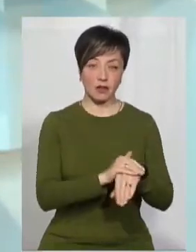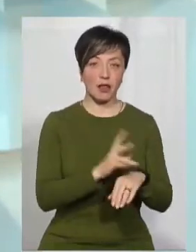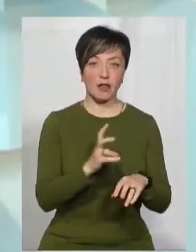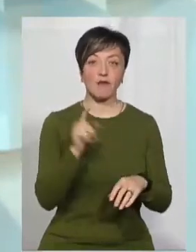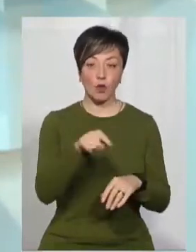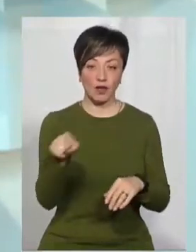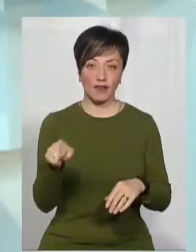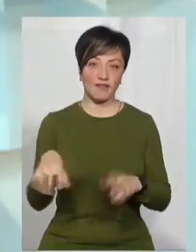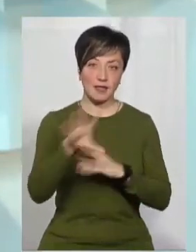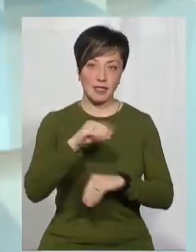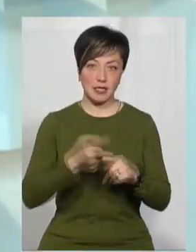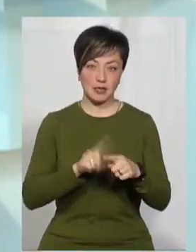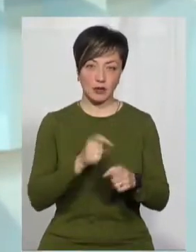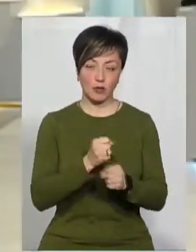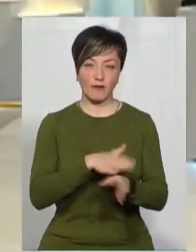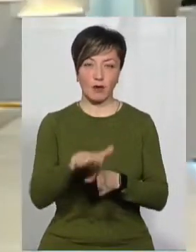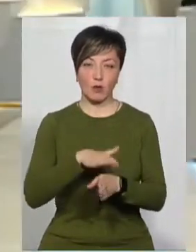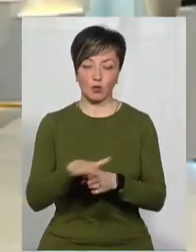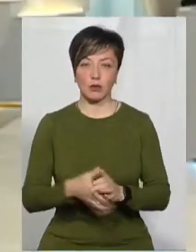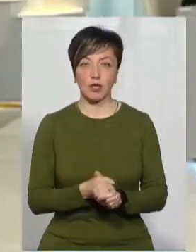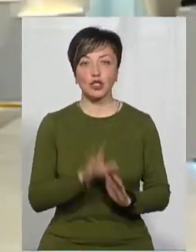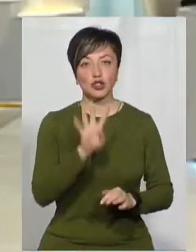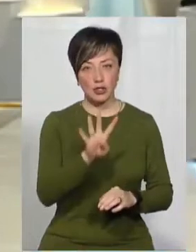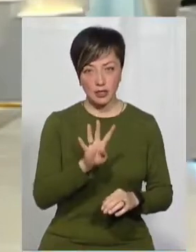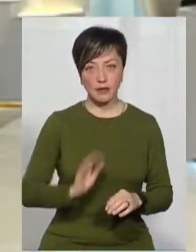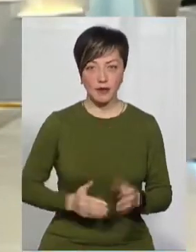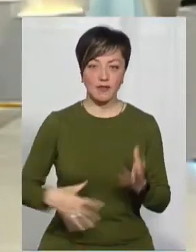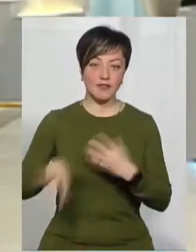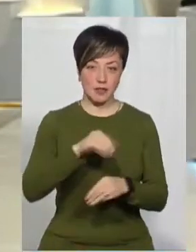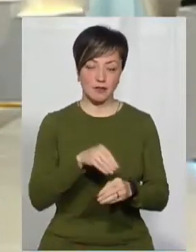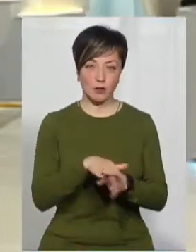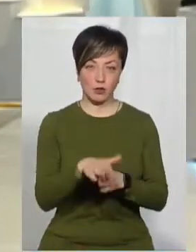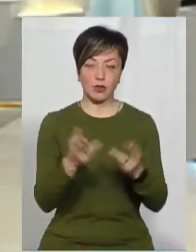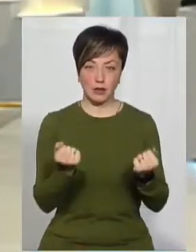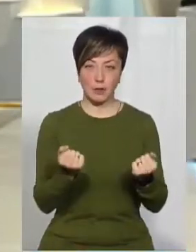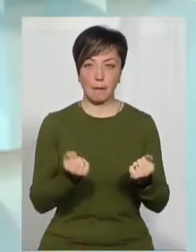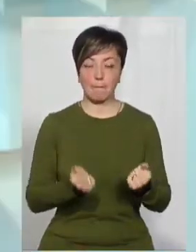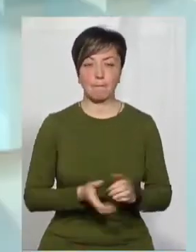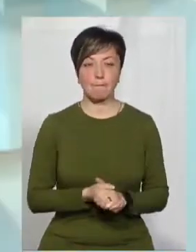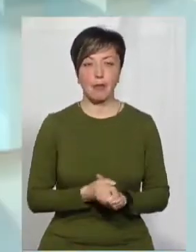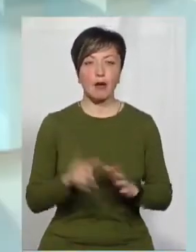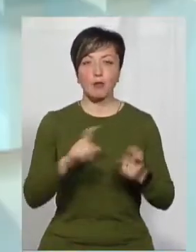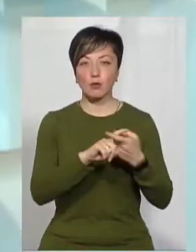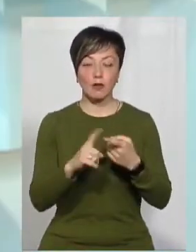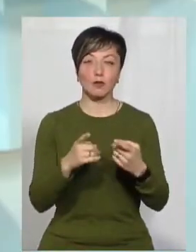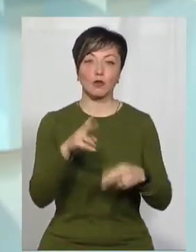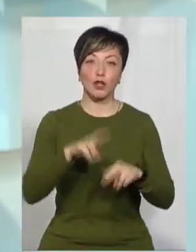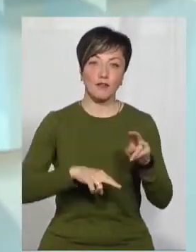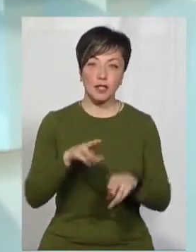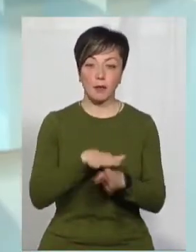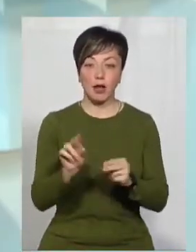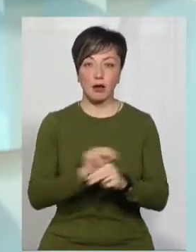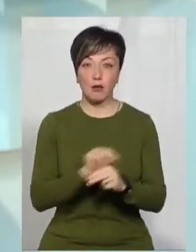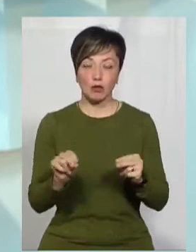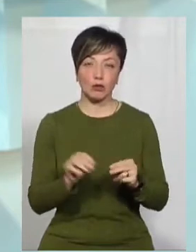що найбільше, вони виконують всі ці роботи. 4 підрядники всі роботи виконують. Так, ті роботи, які ще стосуються будівництва, капітального ремонту